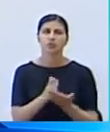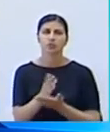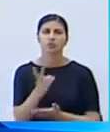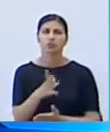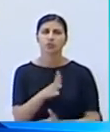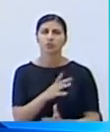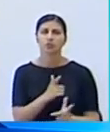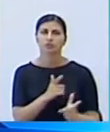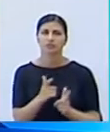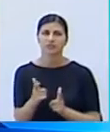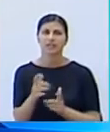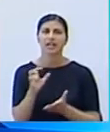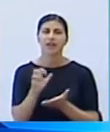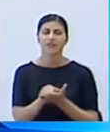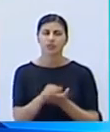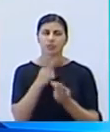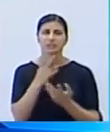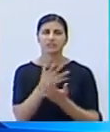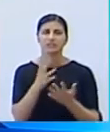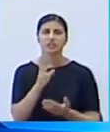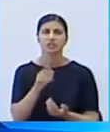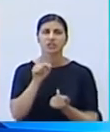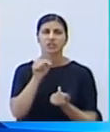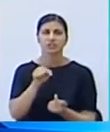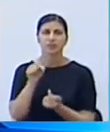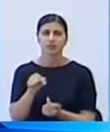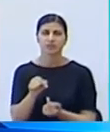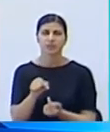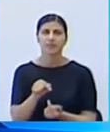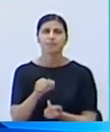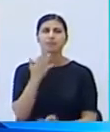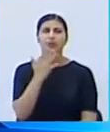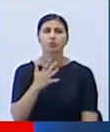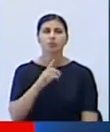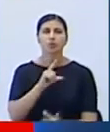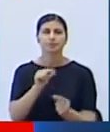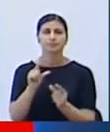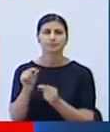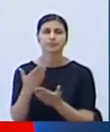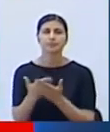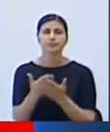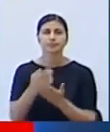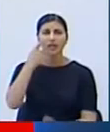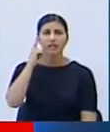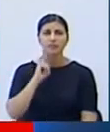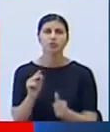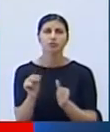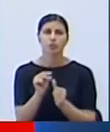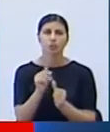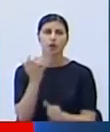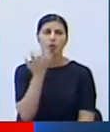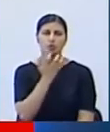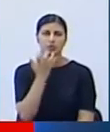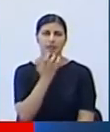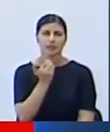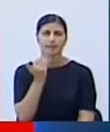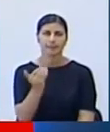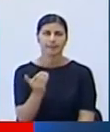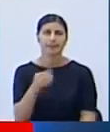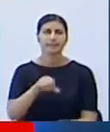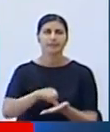უნდა იყოს დატოვებული სივრცე და შესაბამისად დიასპორის დონეზე უნდა იყოს. ანუ აზერბაიჯანულ, სომხურ და იგივე